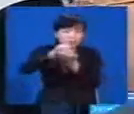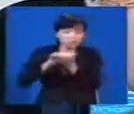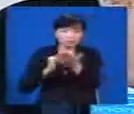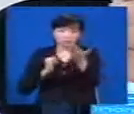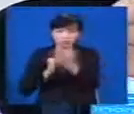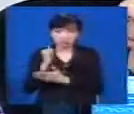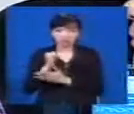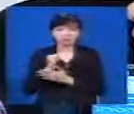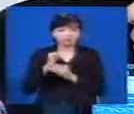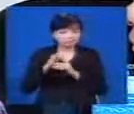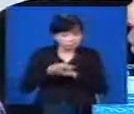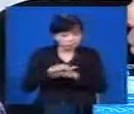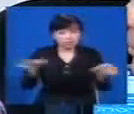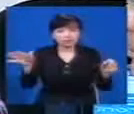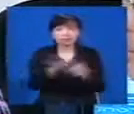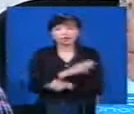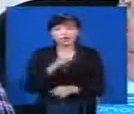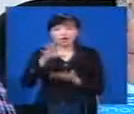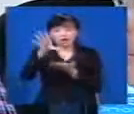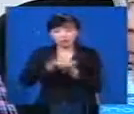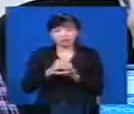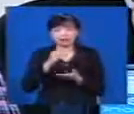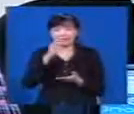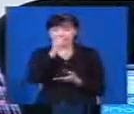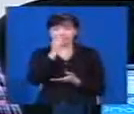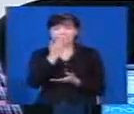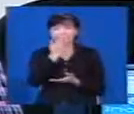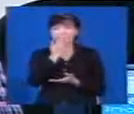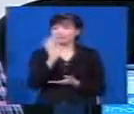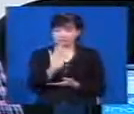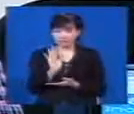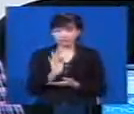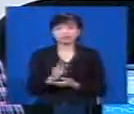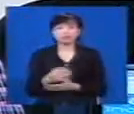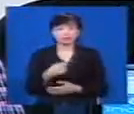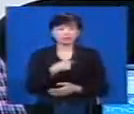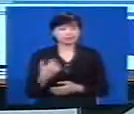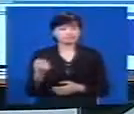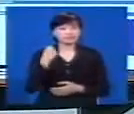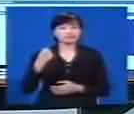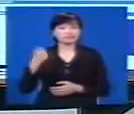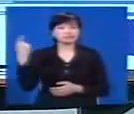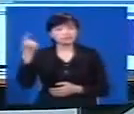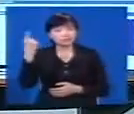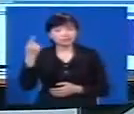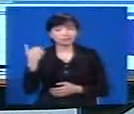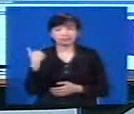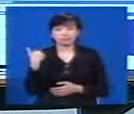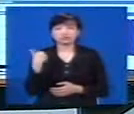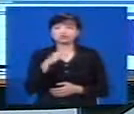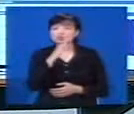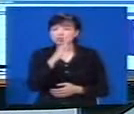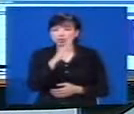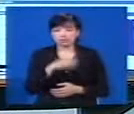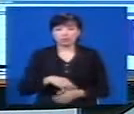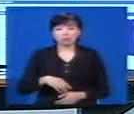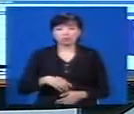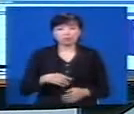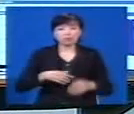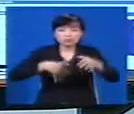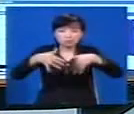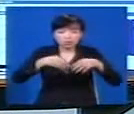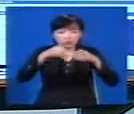ทั่วถึงคือไม่มีการปิดบังข้อมูลเพื่อสร้างความมั่นใจทั้งนักท่องเที่ยวนักลงทุนนะครับอย่างที่2ถ้าอยู่ในพื้นที่เสี่ยงภัยท่าน